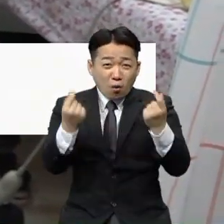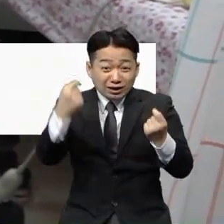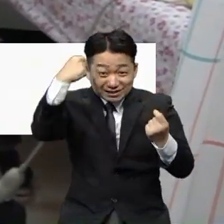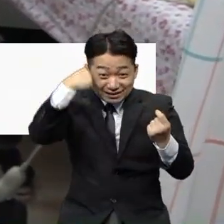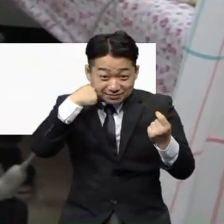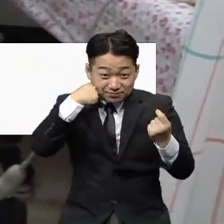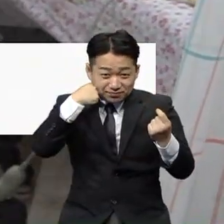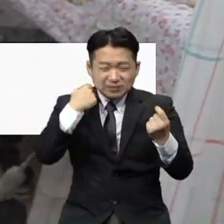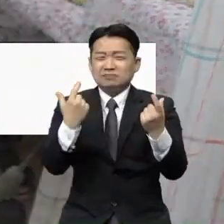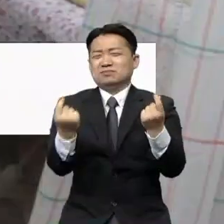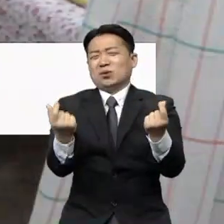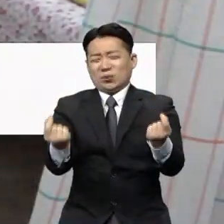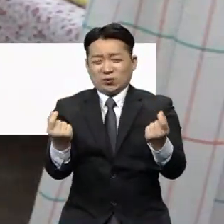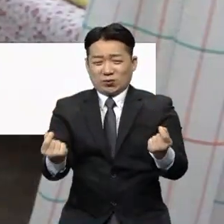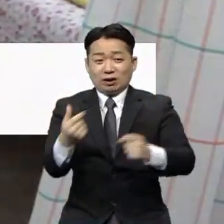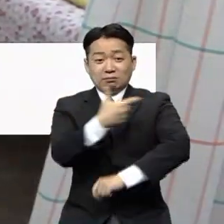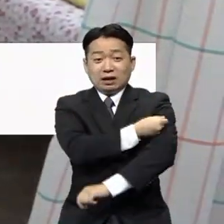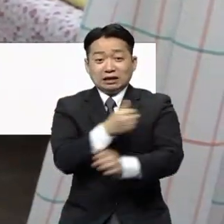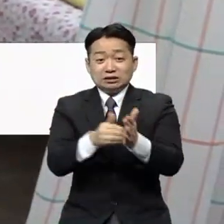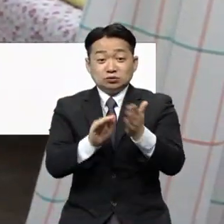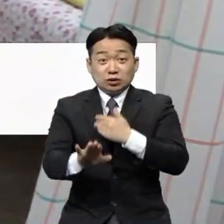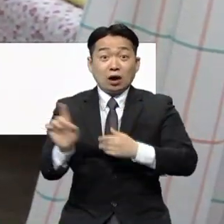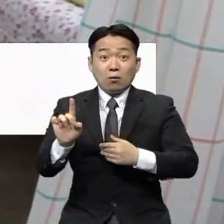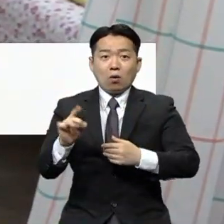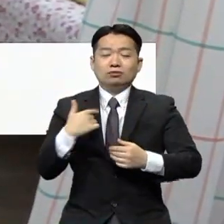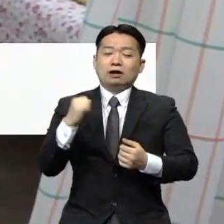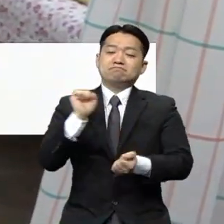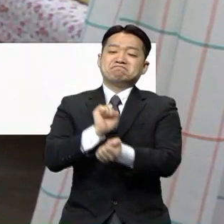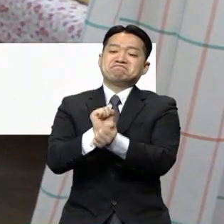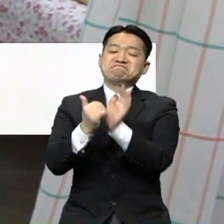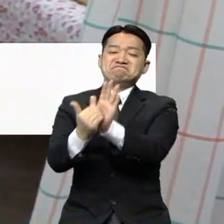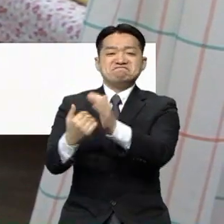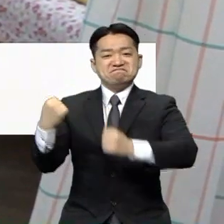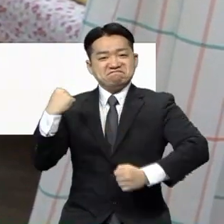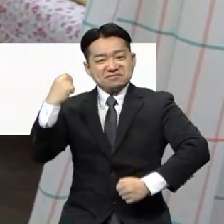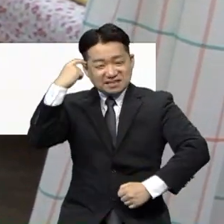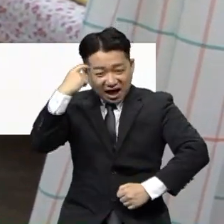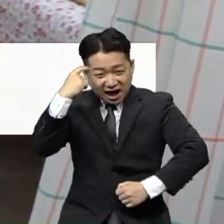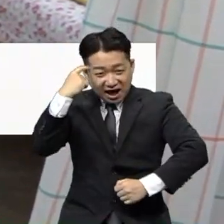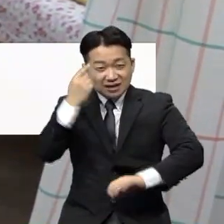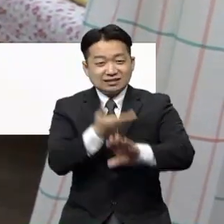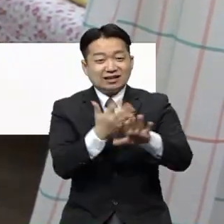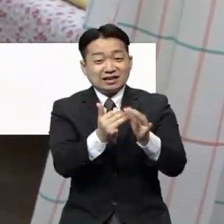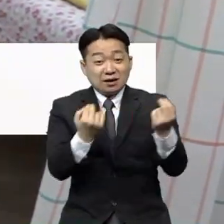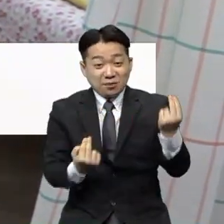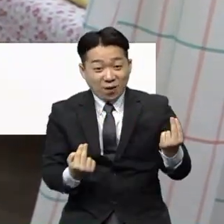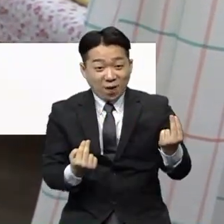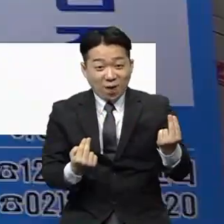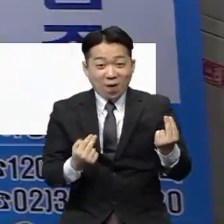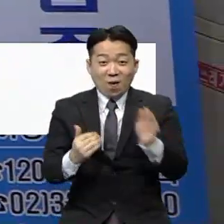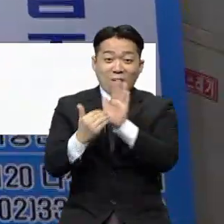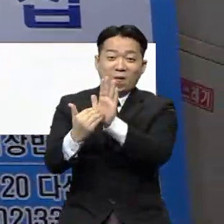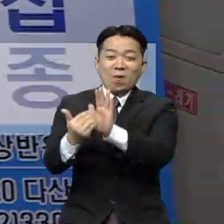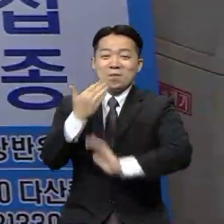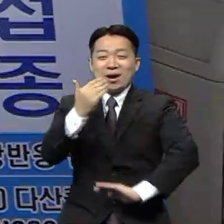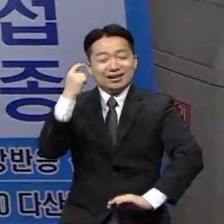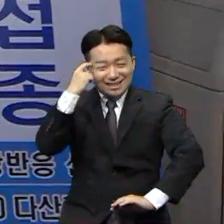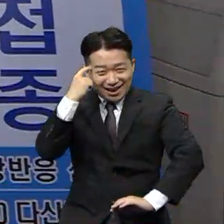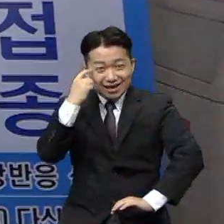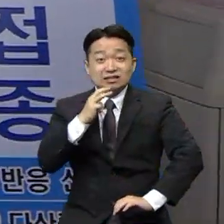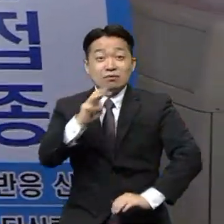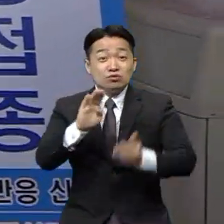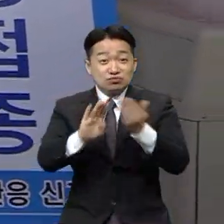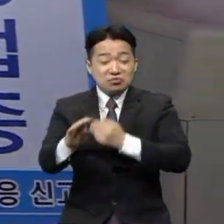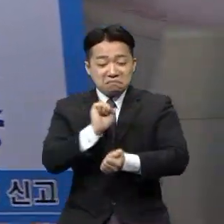그런 느낌이에요. 맞고 나니까 좀 내가 좀 면역력이 좀 생겼다. 다른 사람보다 좀 안 걸릴 확률이 더 높겠다. 30분이